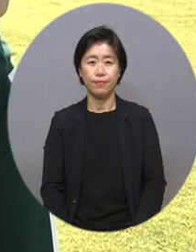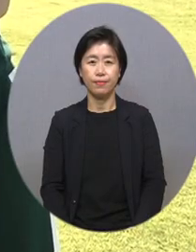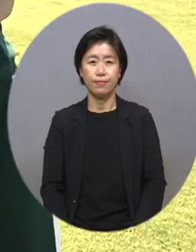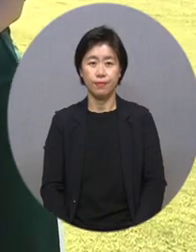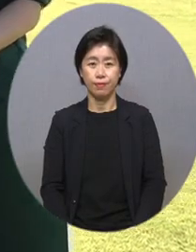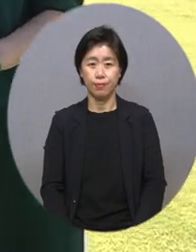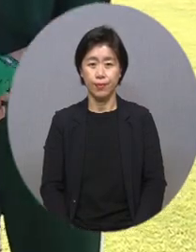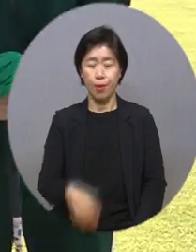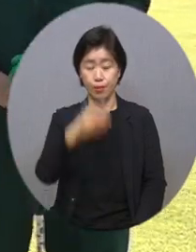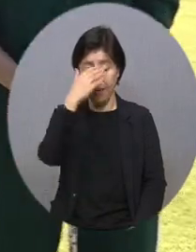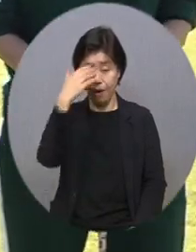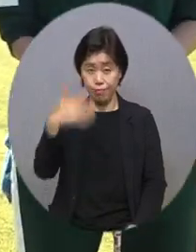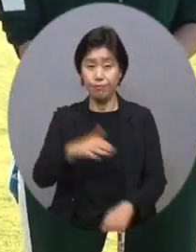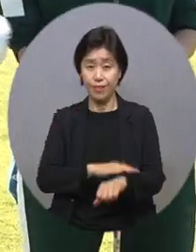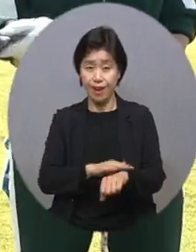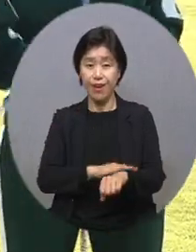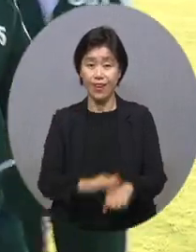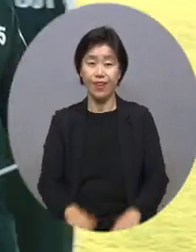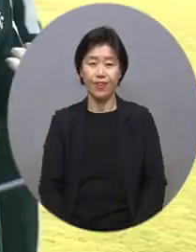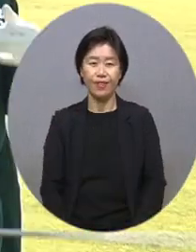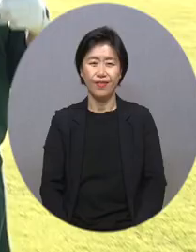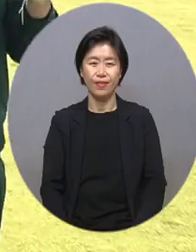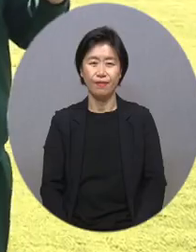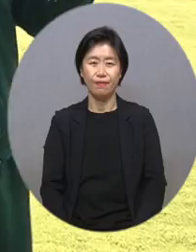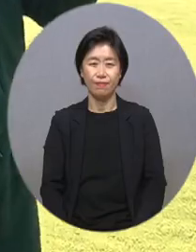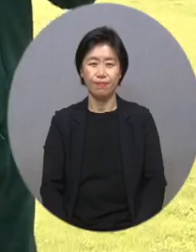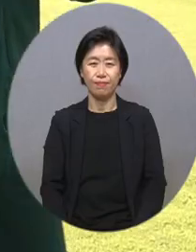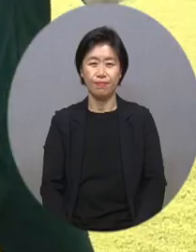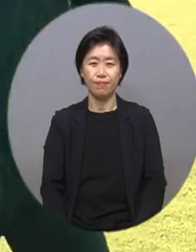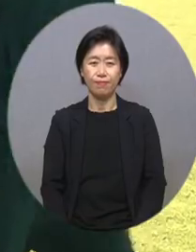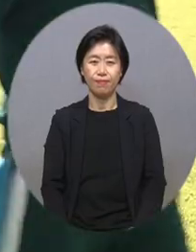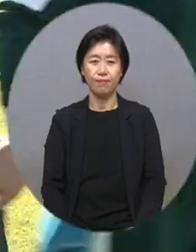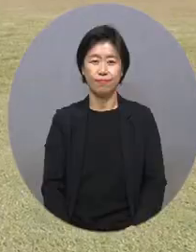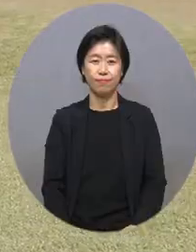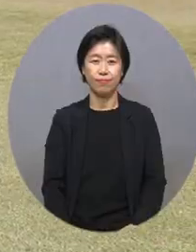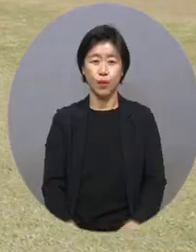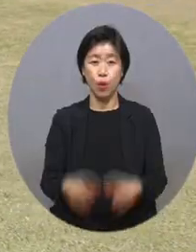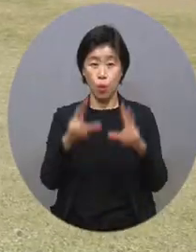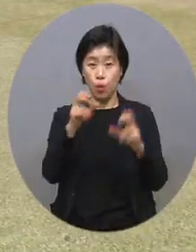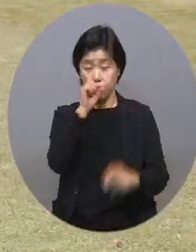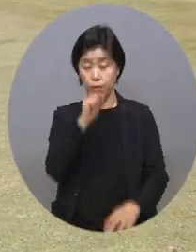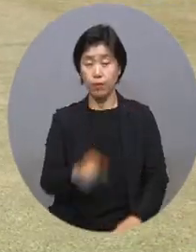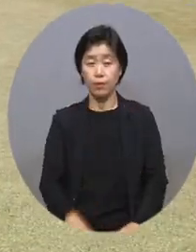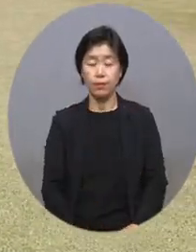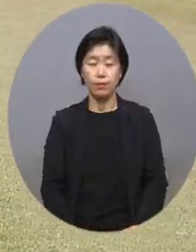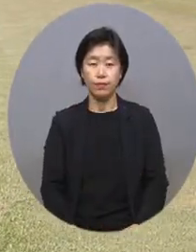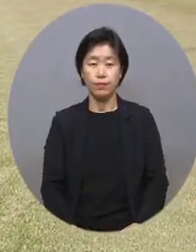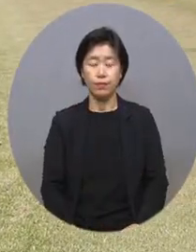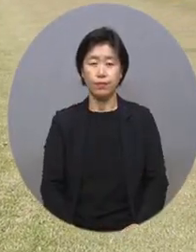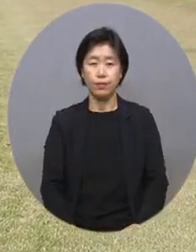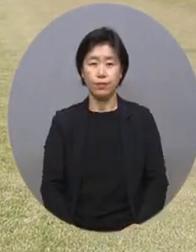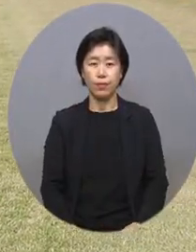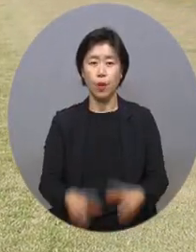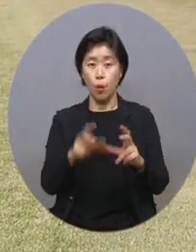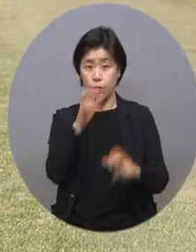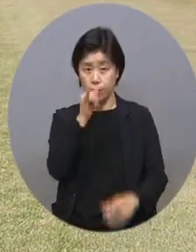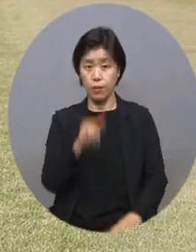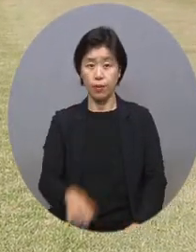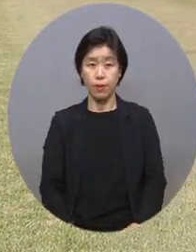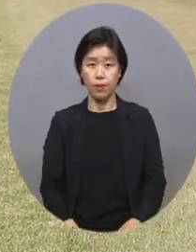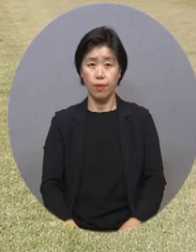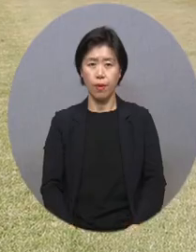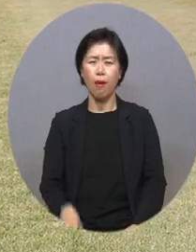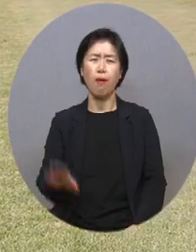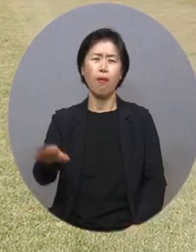네, 벙커 단체입니다. 벙커 단체. 거기 공은 벙커 있을 같아요. 있어, 공은 있어요. 공은 있어. 안돼, 언니 잘 쳐야